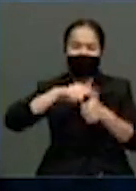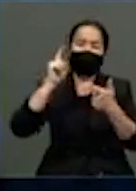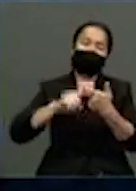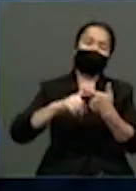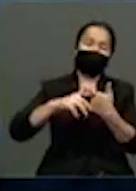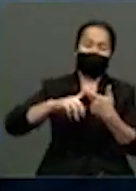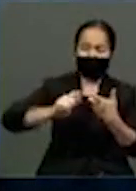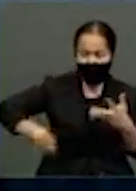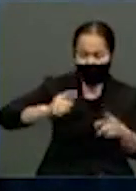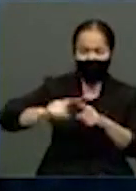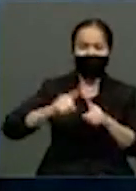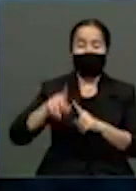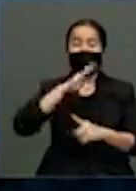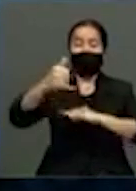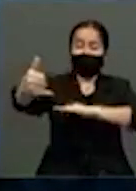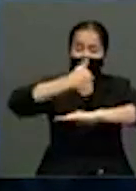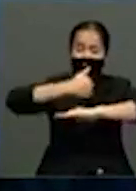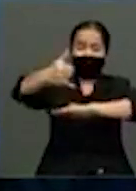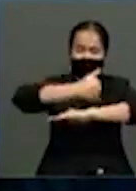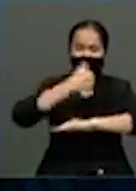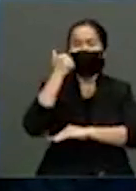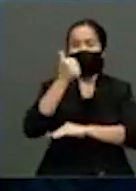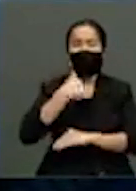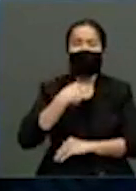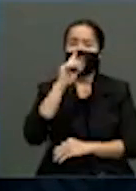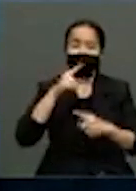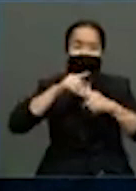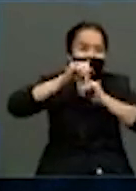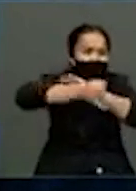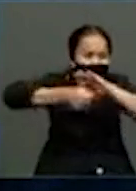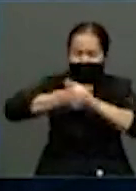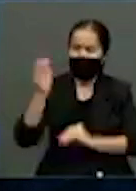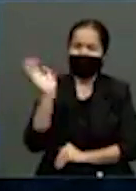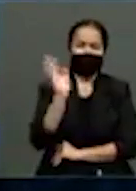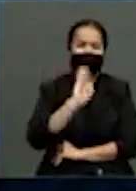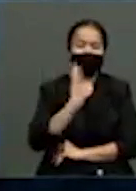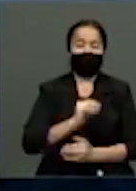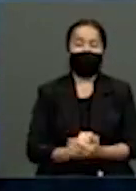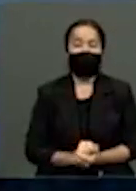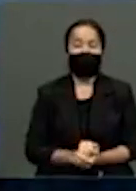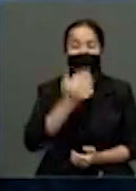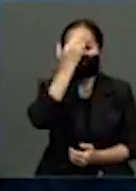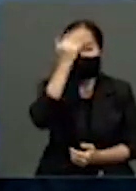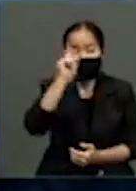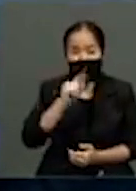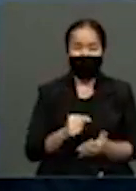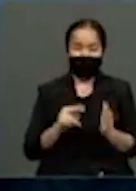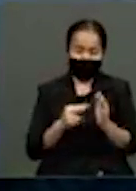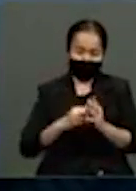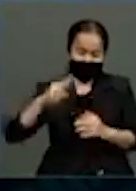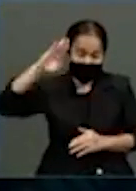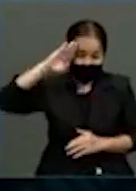างดีอย่ามาในเชิงของการที่ลักลอบผ่านช่องทางธรรมชาติเพราะว่าบทบาทหน้าที่ของกองก